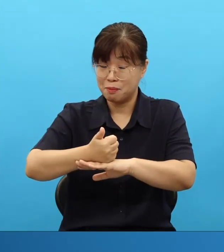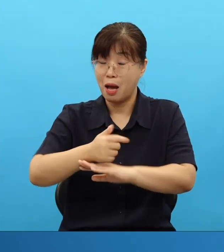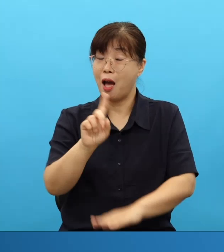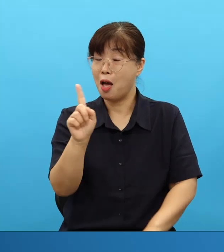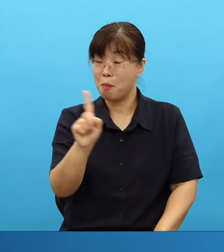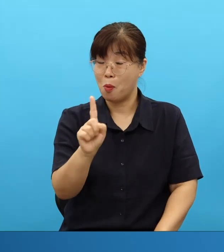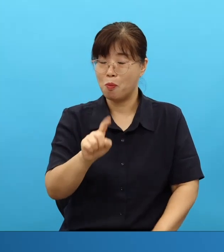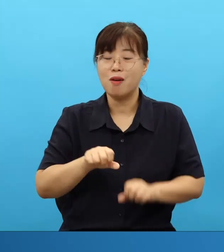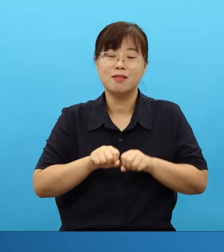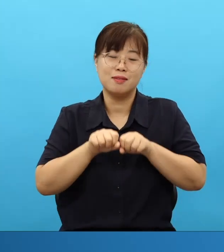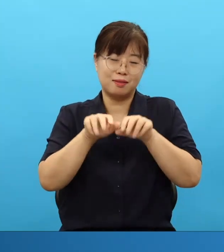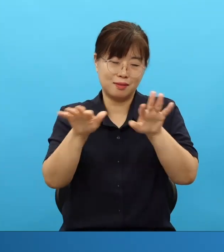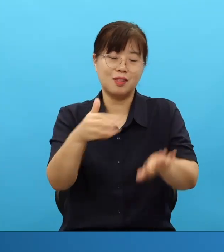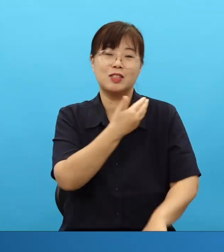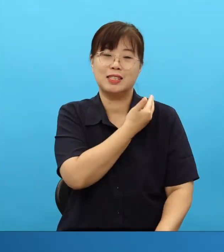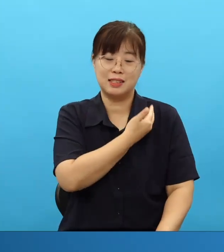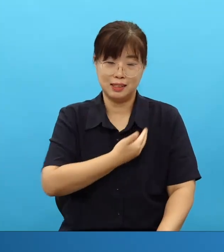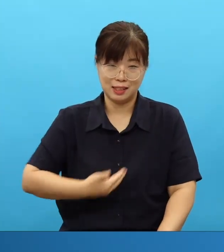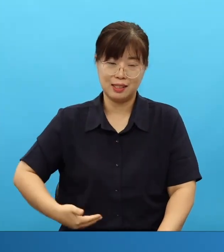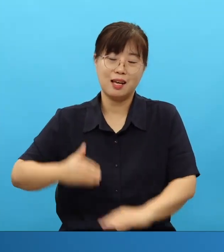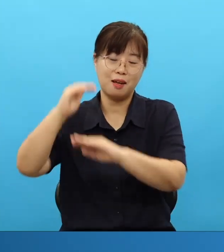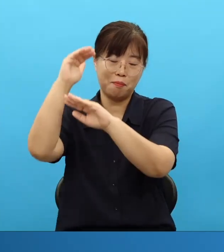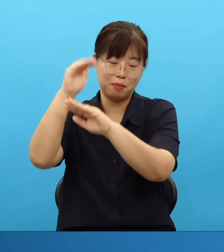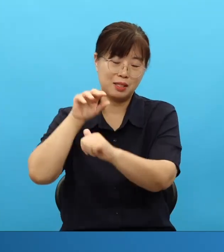하겠습니다 꼭 기억해야